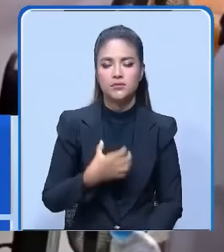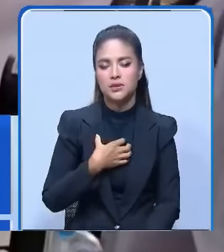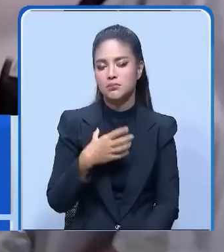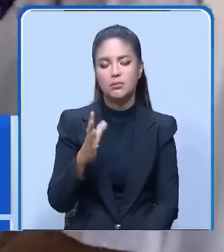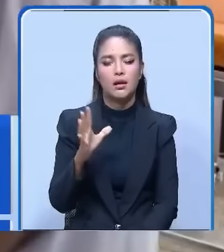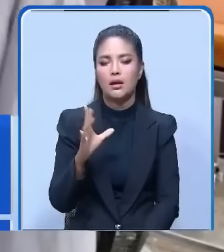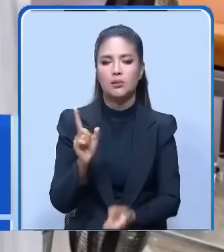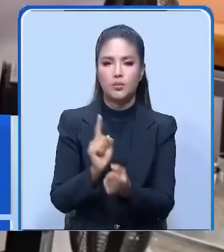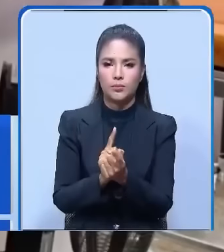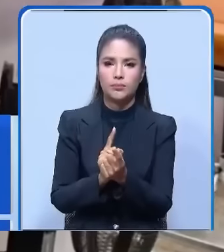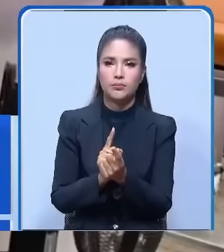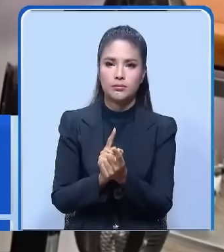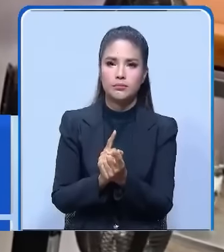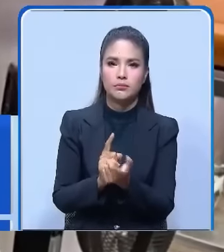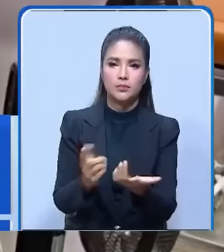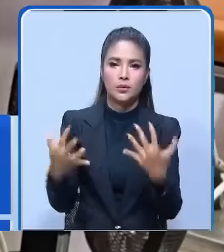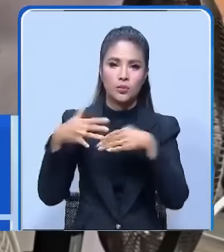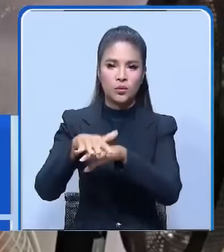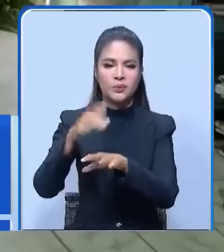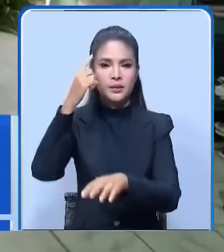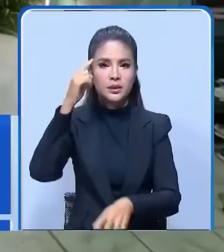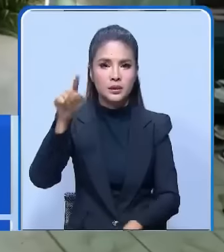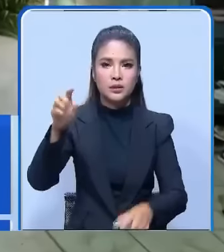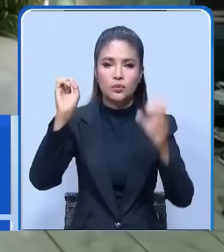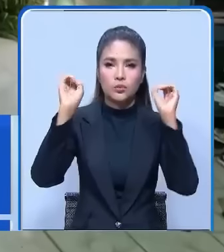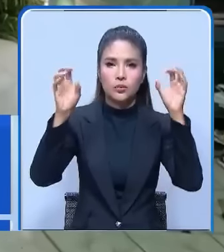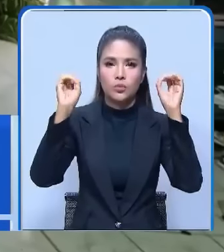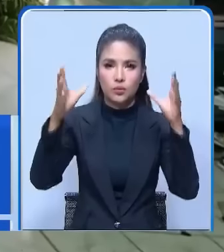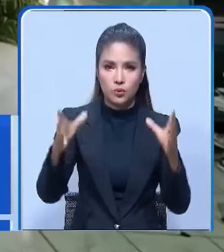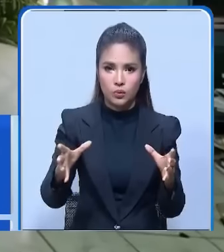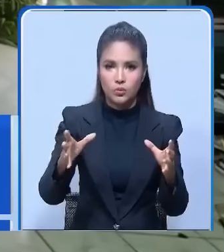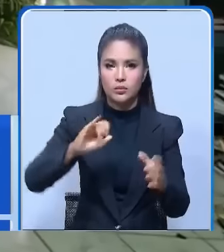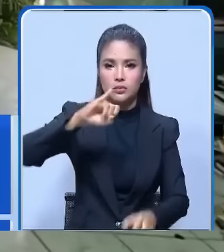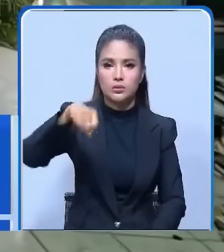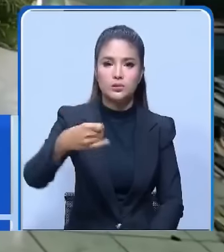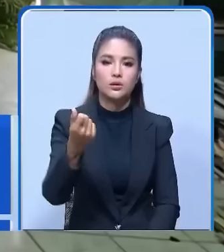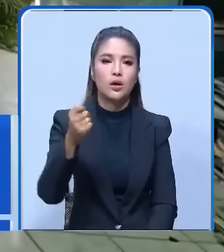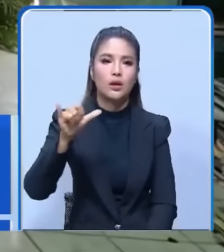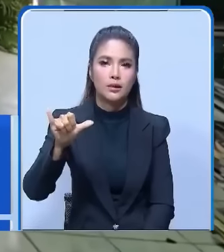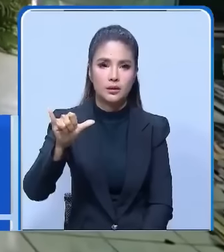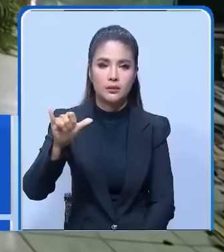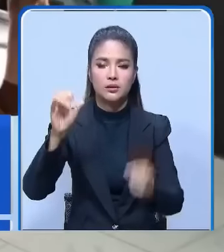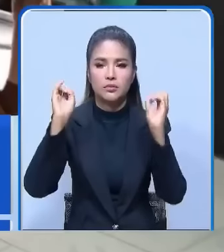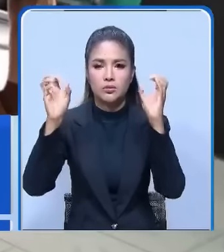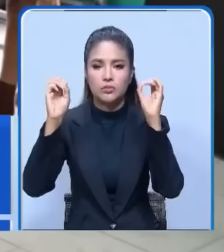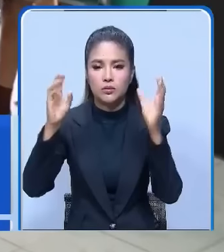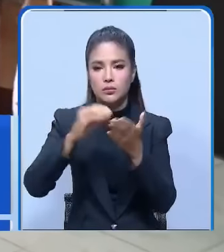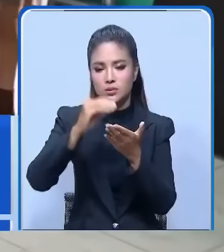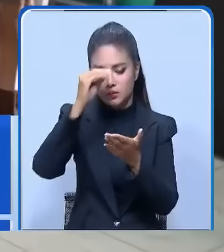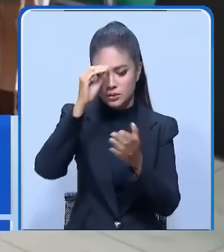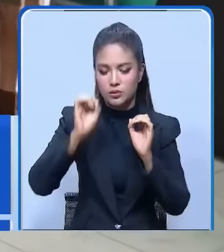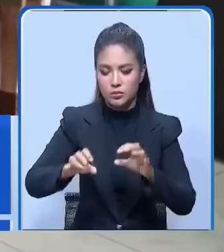ะก็มาร่วมรำลึกถึงครูพิมพ์ทองสมบัติหรือว่าครูจอยค่ะครูประจำชั้นป.3นะคะ